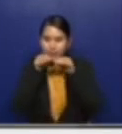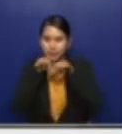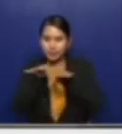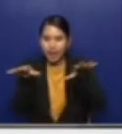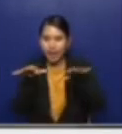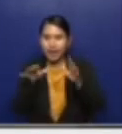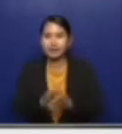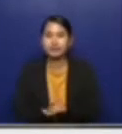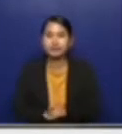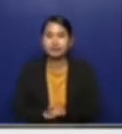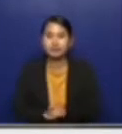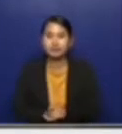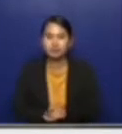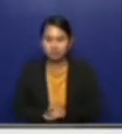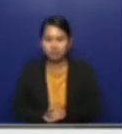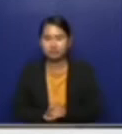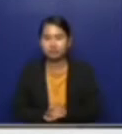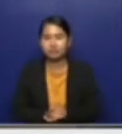มา 3,000